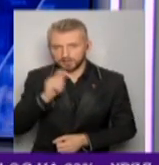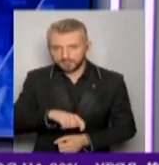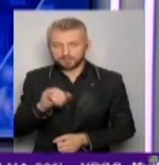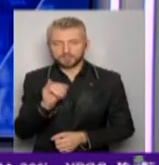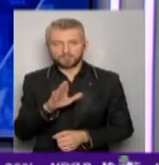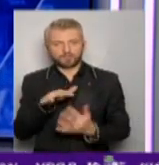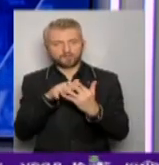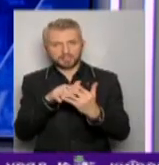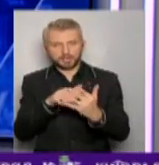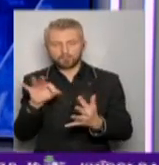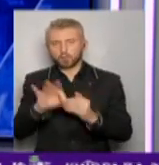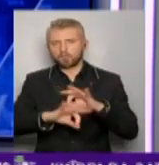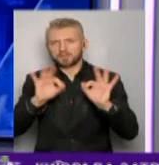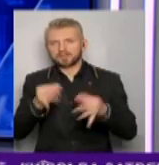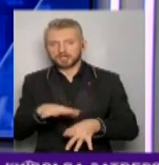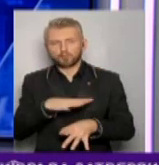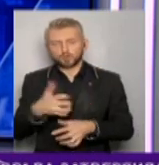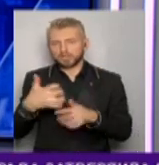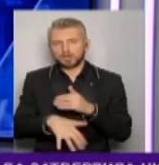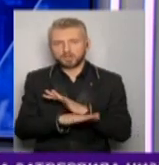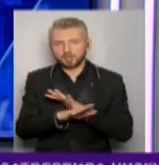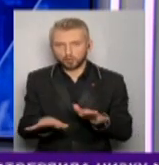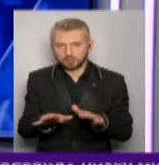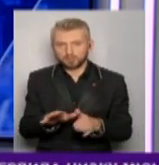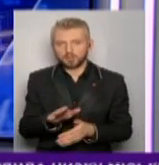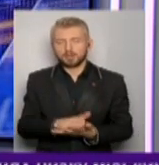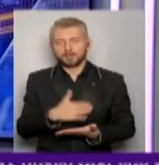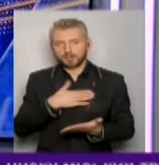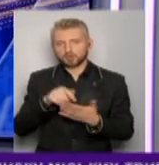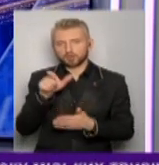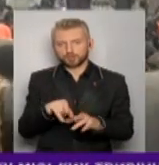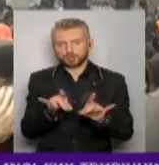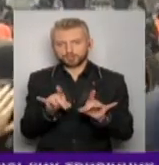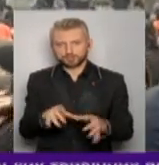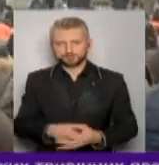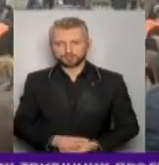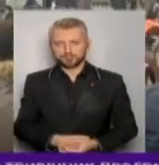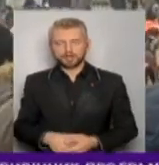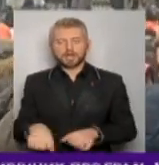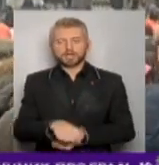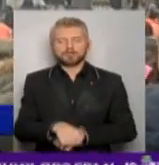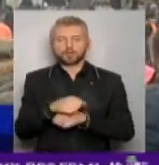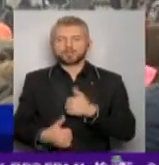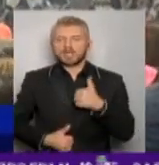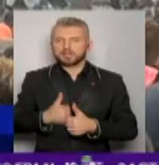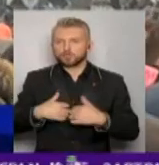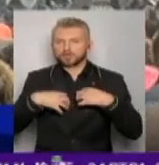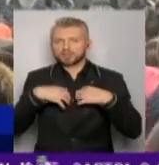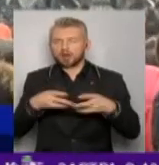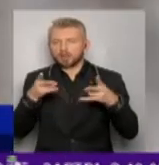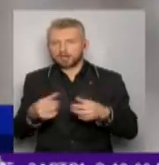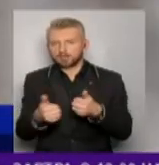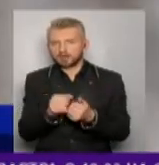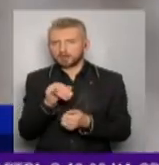війні. Про мистецтво бути небайдужим. Арман Лазарян. Революція гідності, трагедія під Іловайськом,